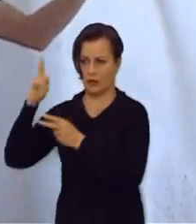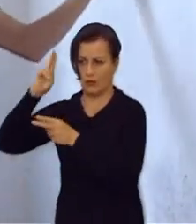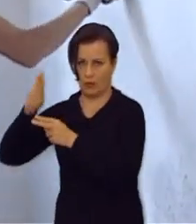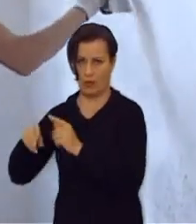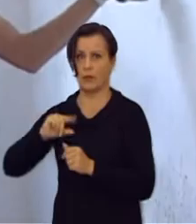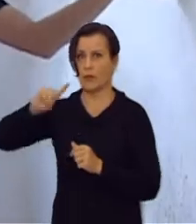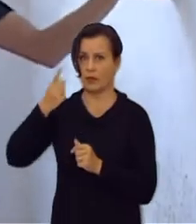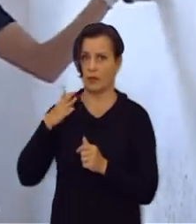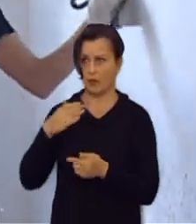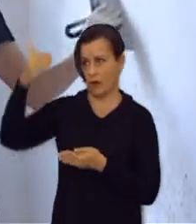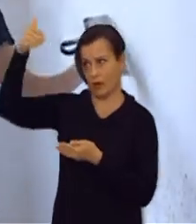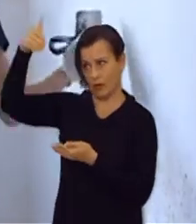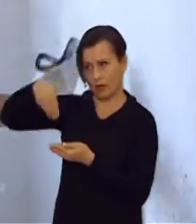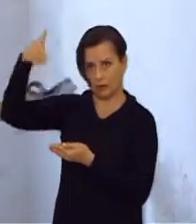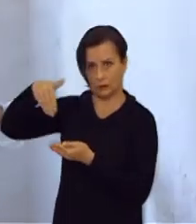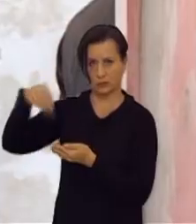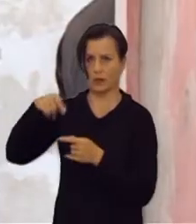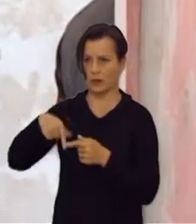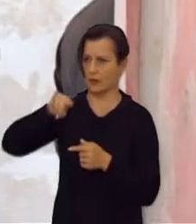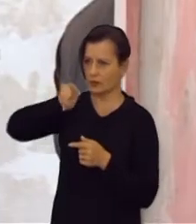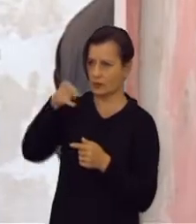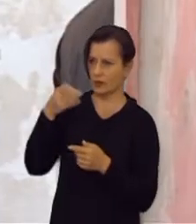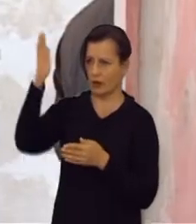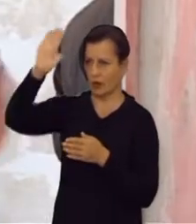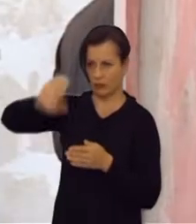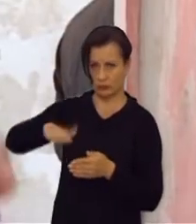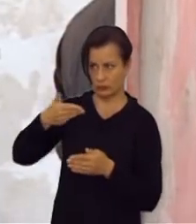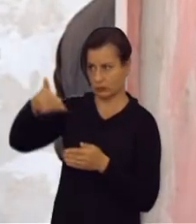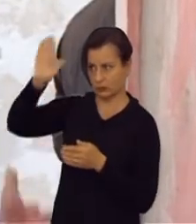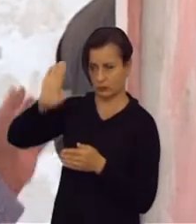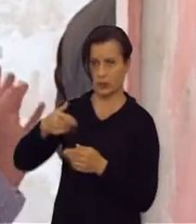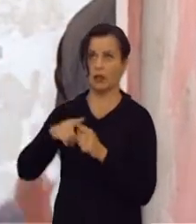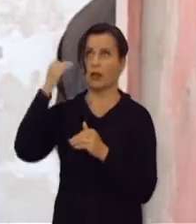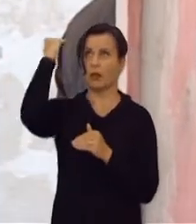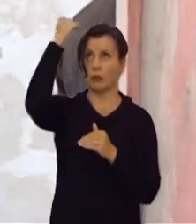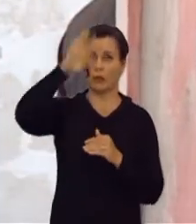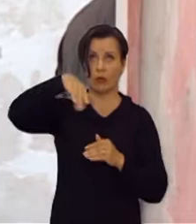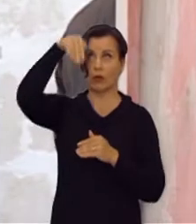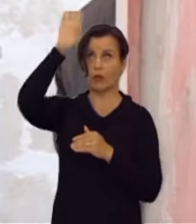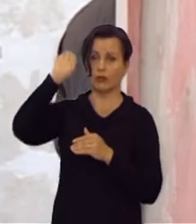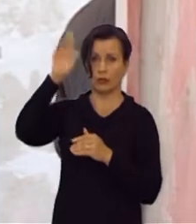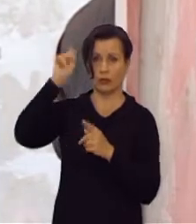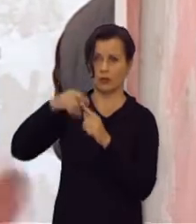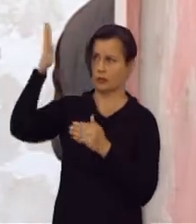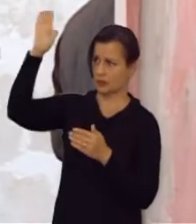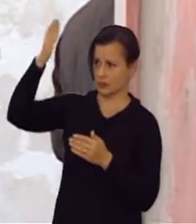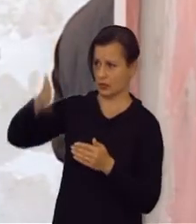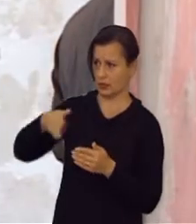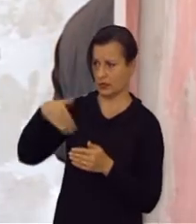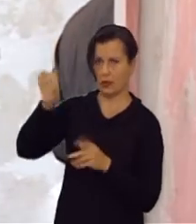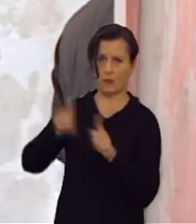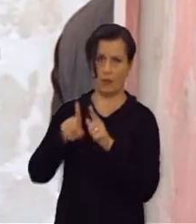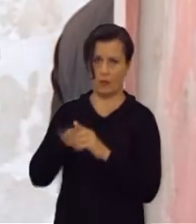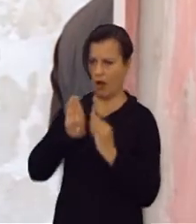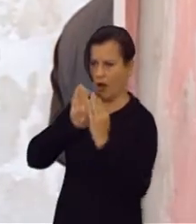apdailą. Pradžioje nusiskutome viską, dabar užsitaisom skiles. Lubas dažysime ir sienas perdažysime,